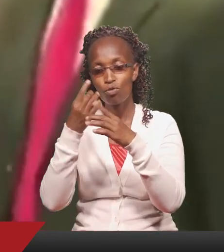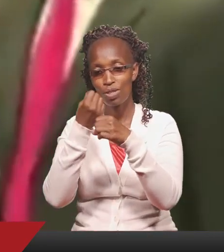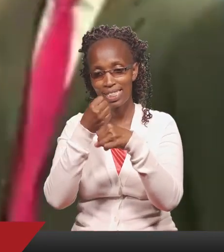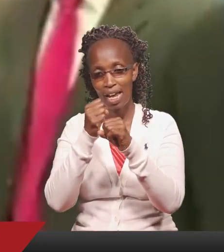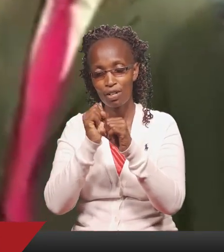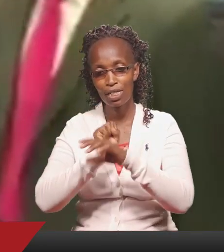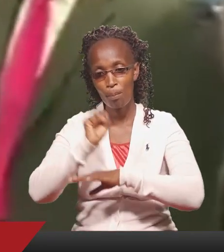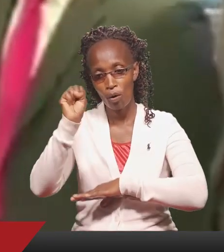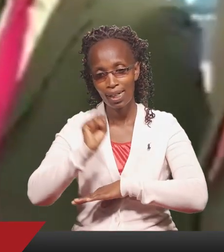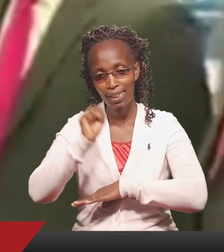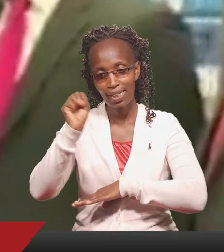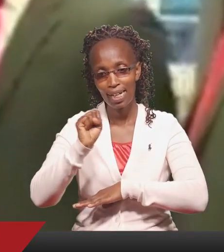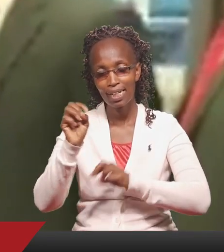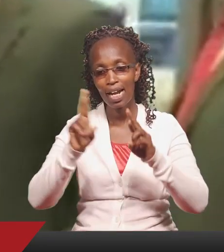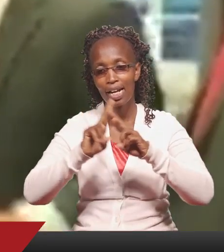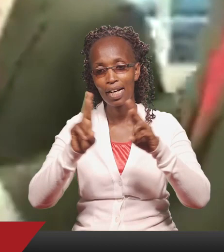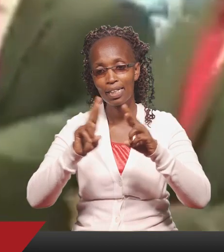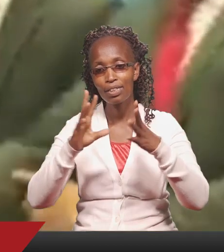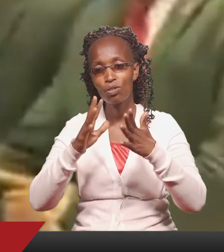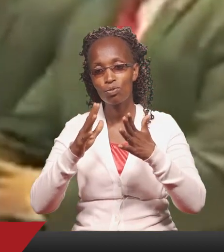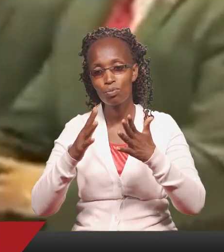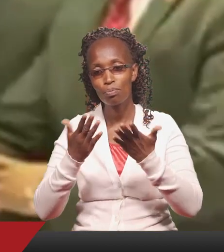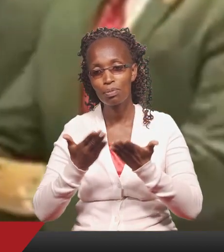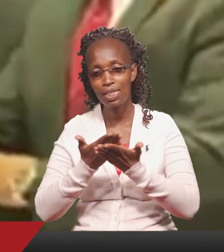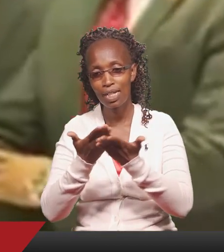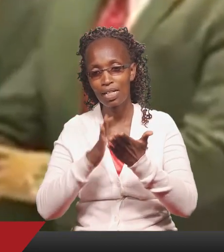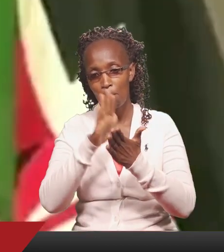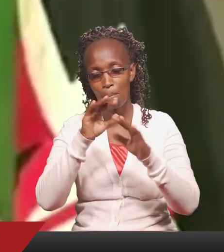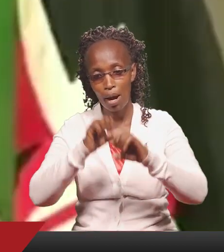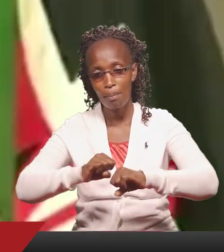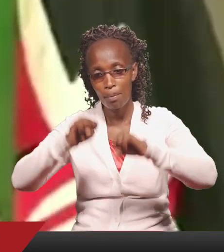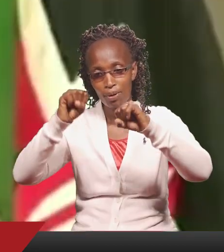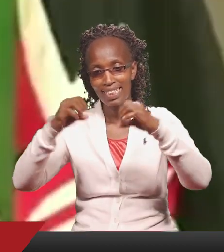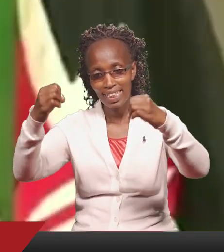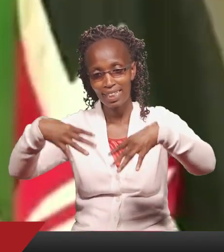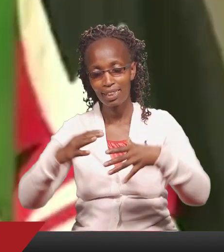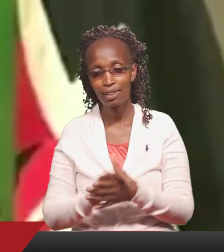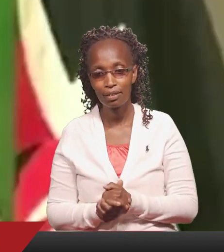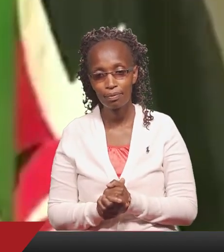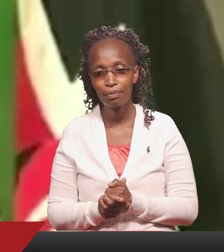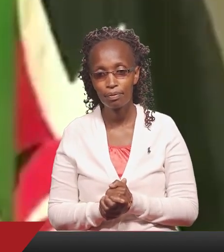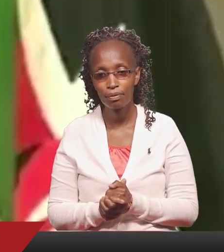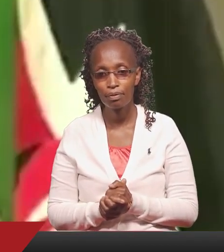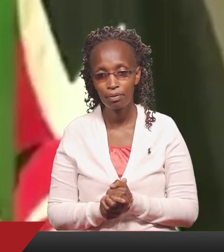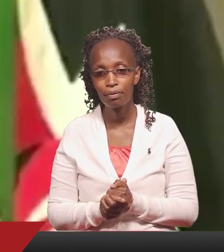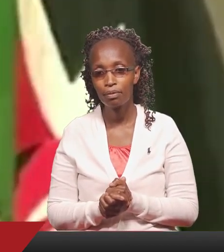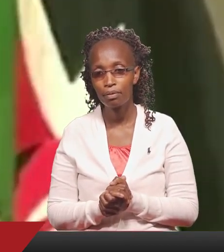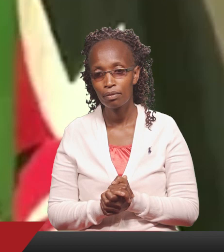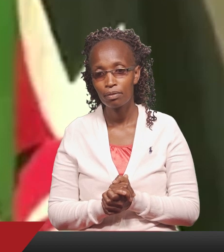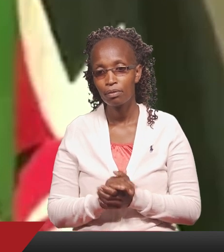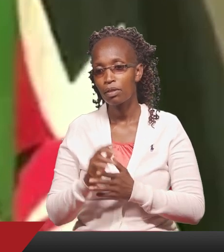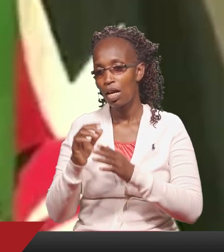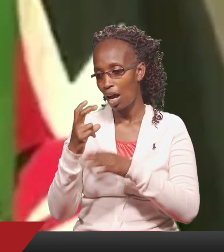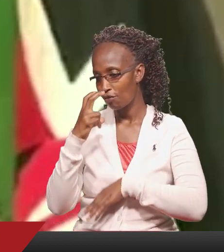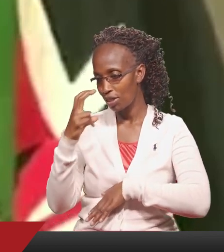hapa akiamua kumwanika bosi wake mlimani. I have also seen